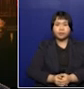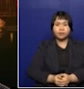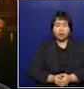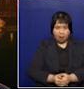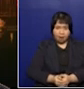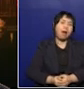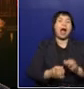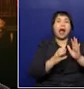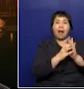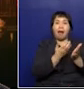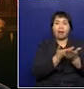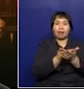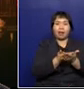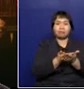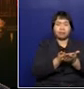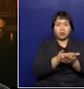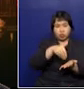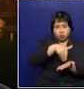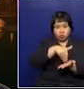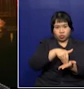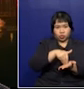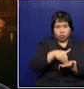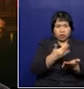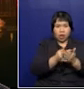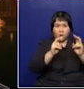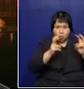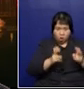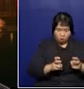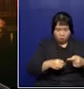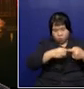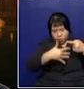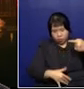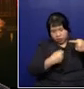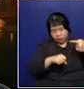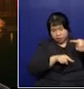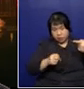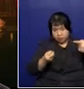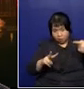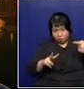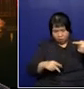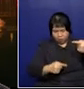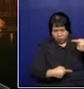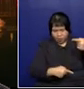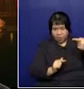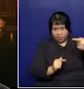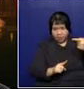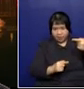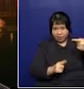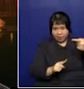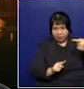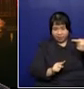งบกลางนะฮะมันมีหัวข้อในการใช้เงินอยู่ประมาณ10ถึง12ข้อฮะข้อที่11ถ้าผมไม่ผิดนะ